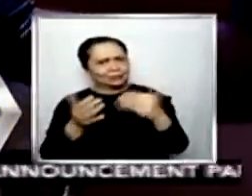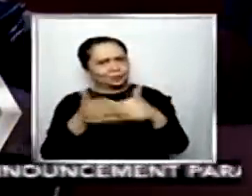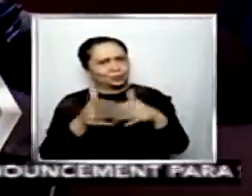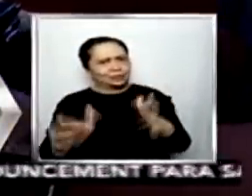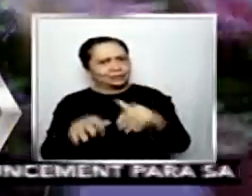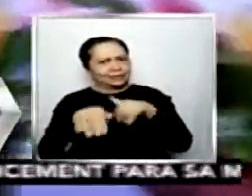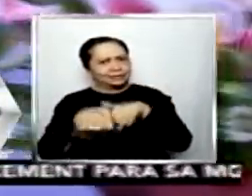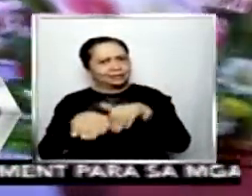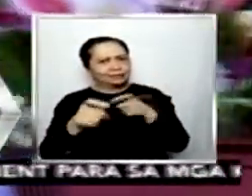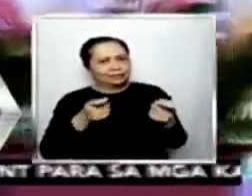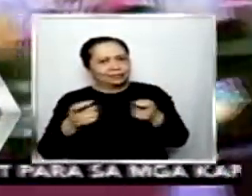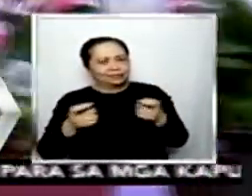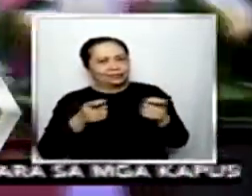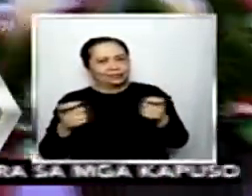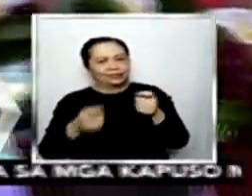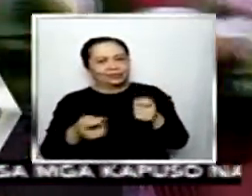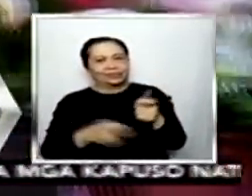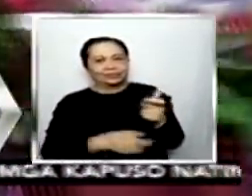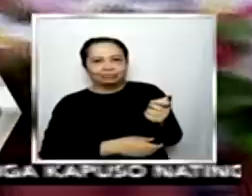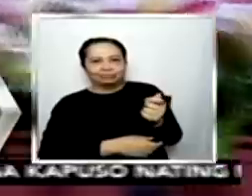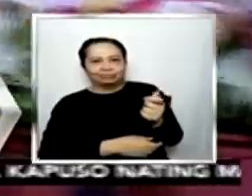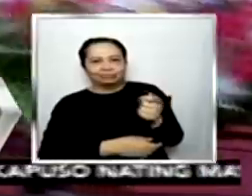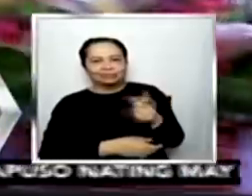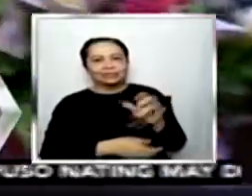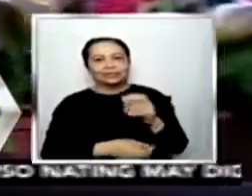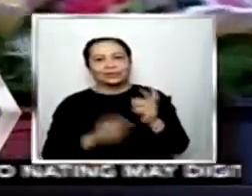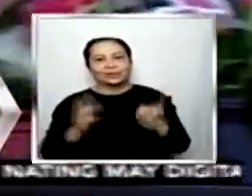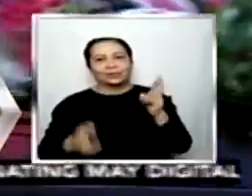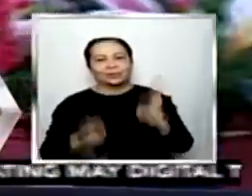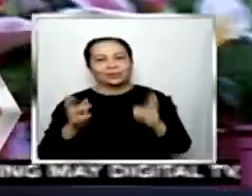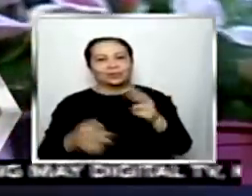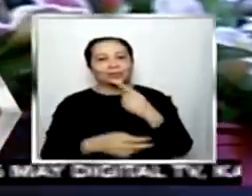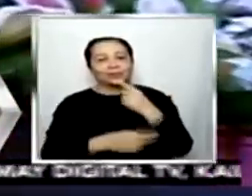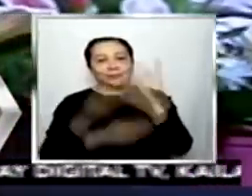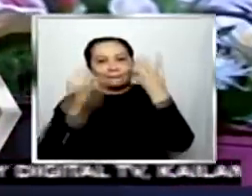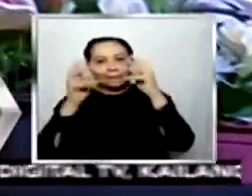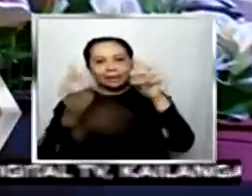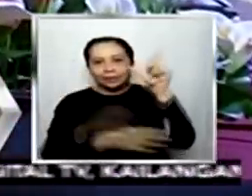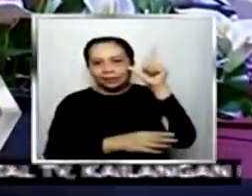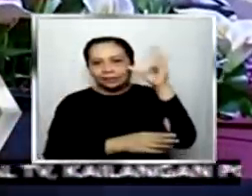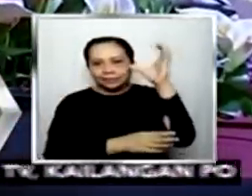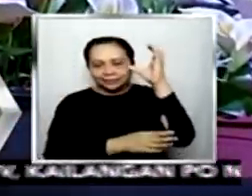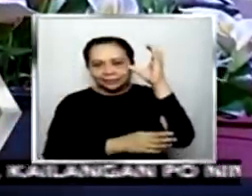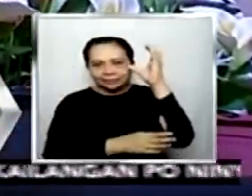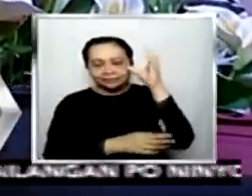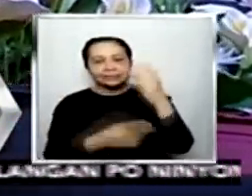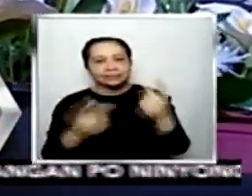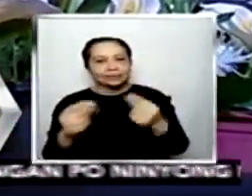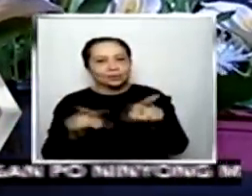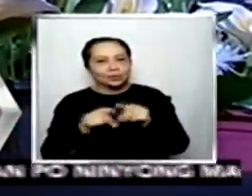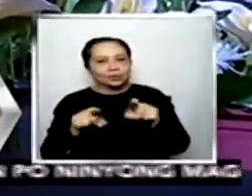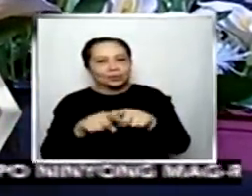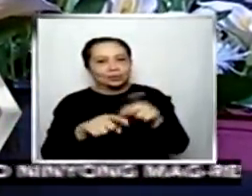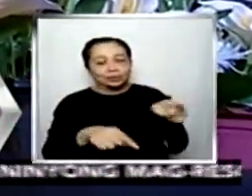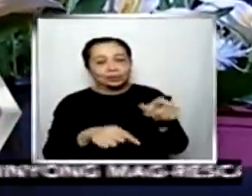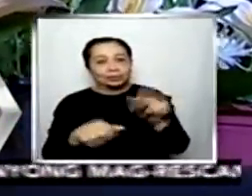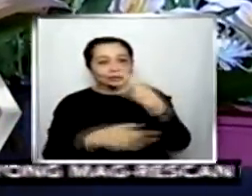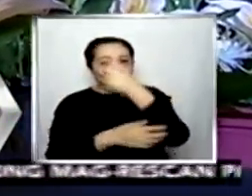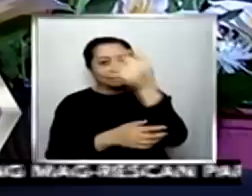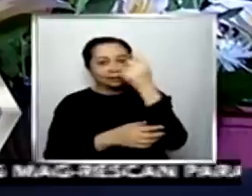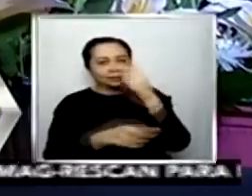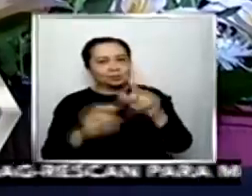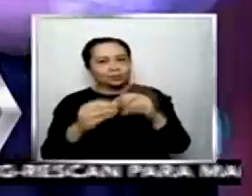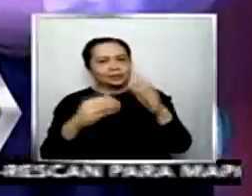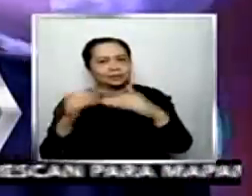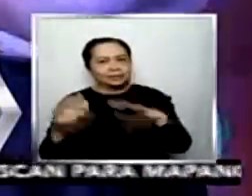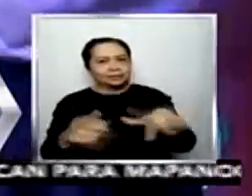sa remote ang mga robot. Ayon kay Mayor Lino Cayetano, gagawin din nila ang cyber graduation sa mahigit